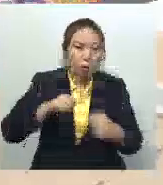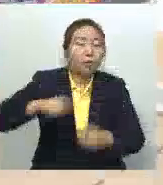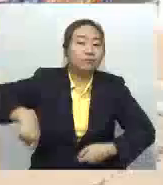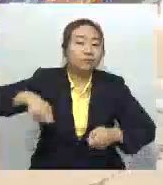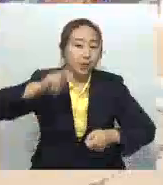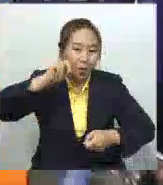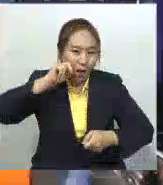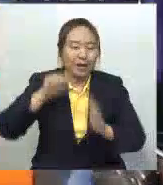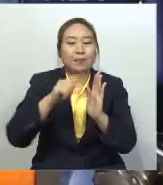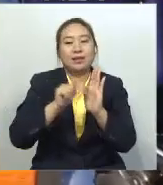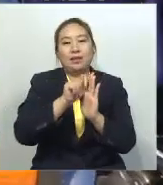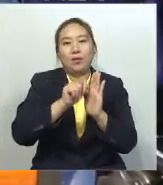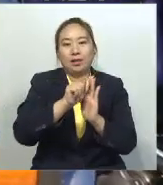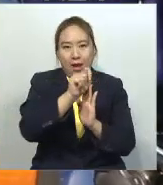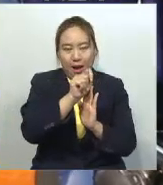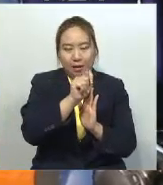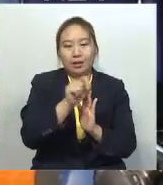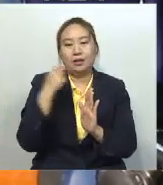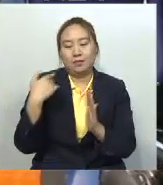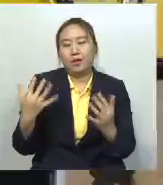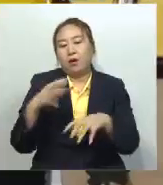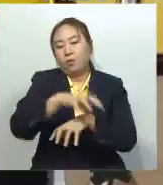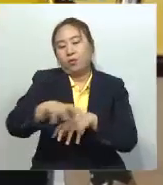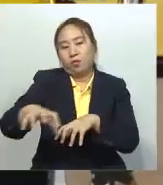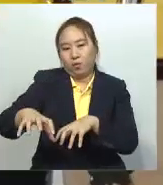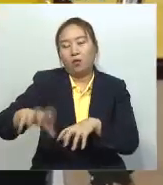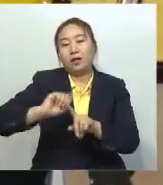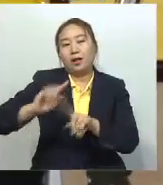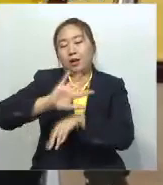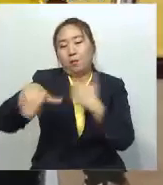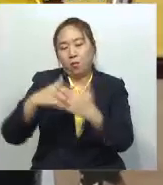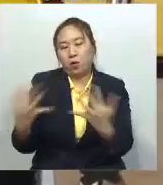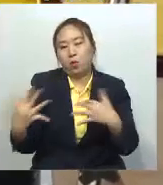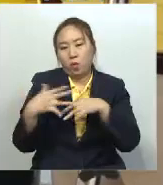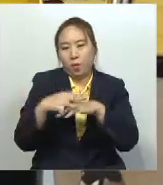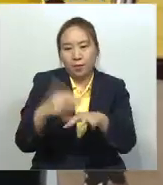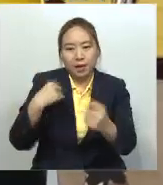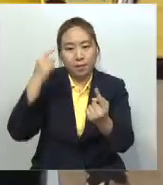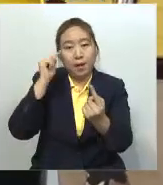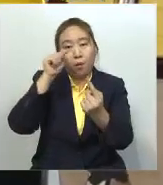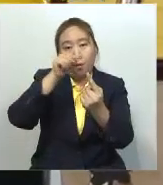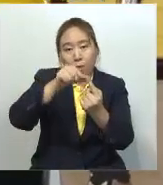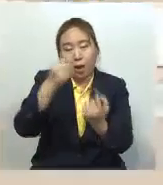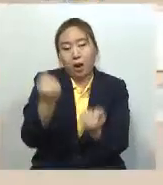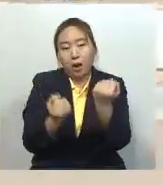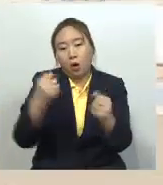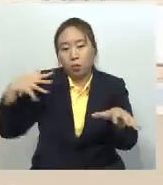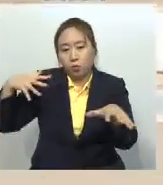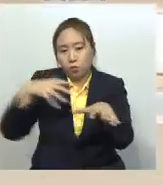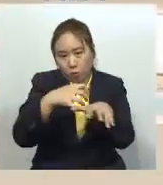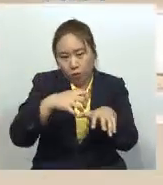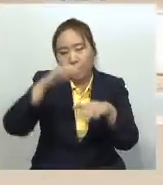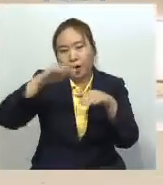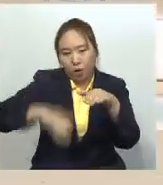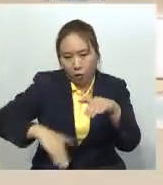นะครับเริ่มต้นกันที่จังหวัดตากซึ่งถือว่าเป็นการบูรณาการร่วมกันของทุกภาคส่วนมีเป้าหมายลดสถิติการเกิดอุบัติเหตุ